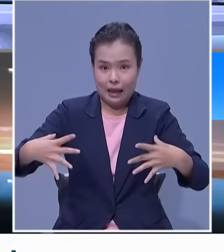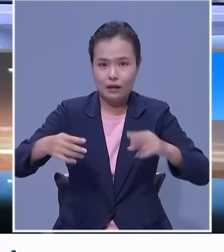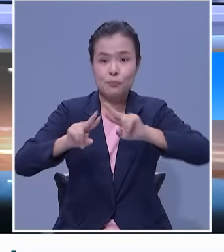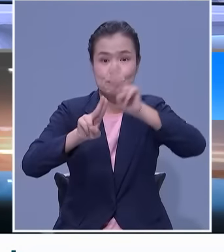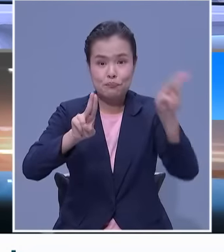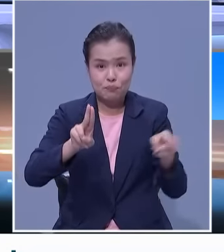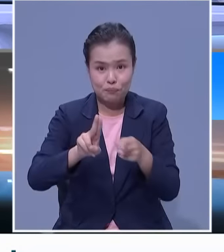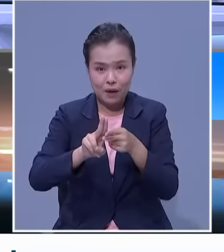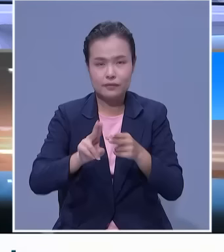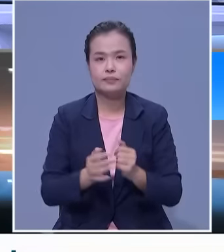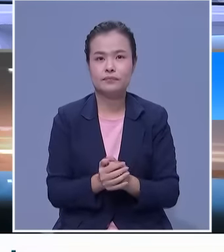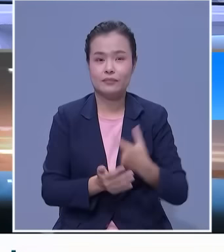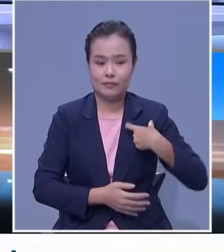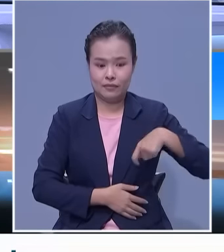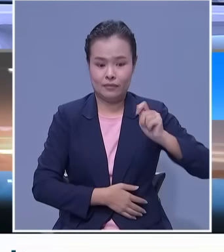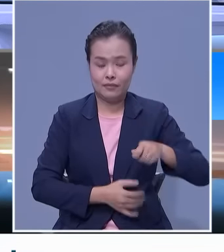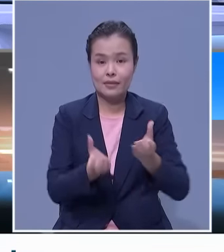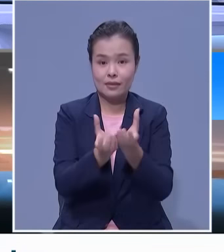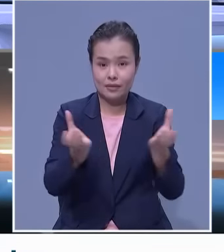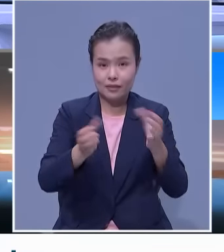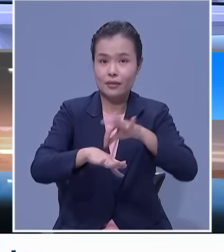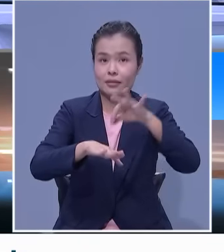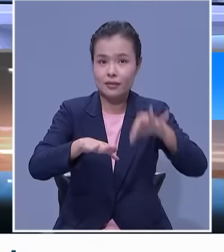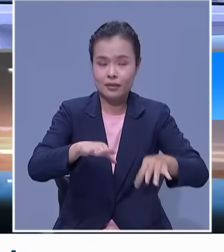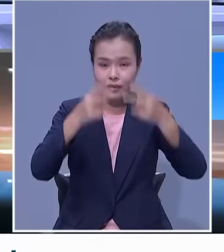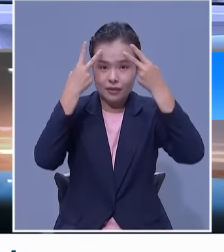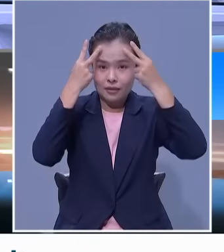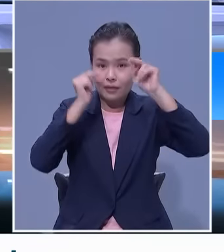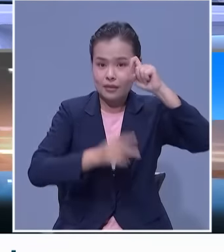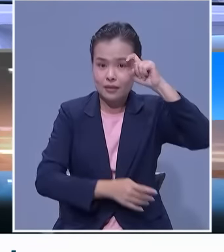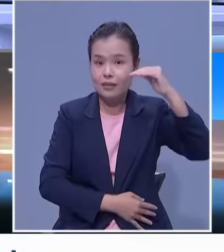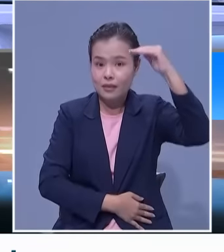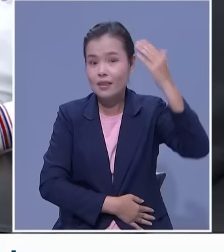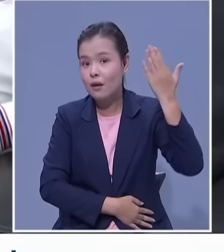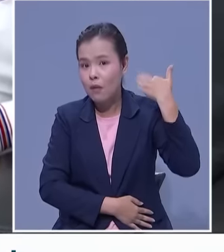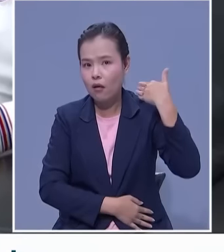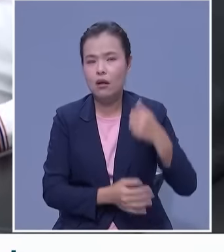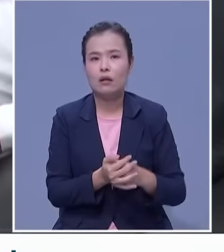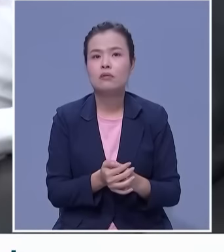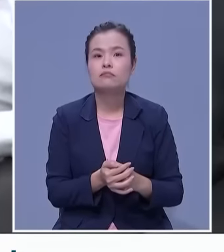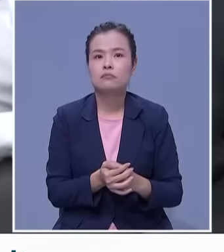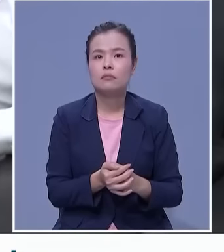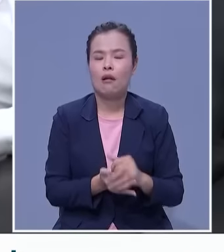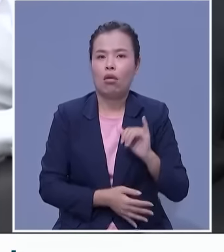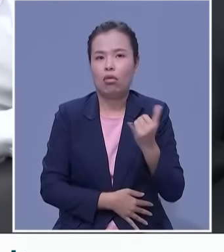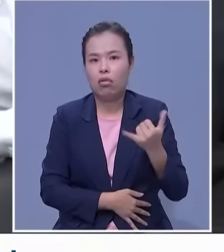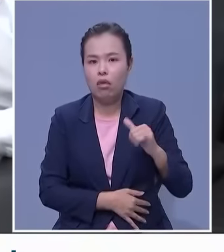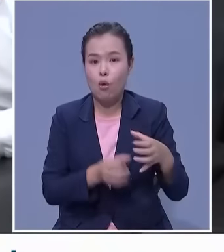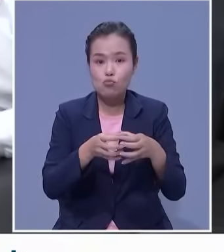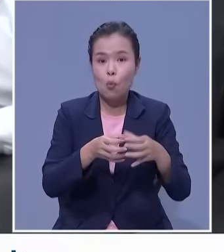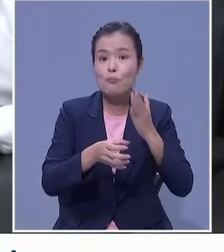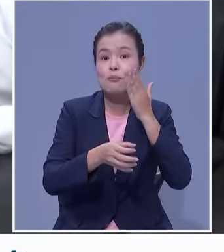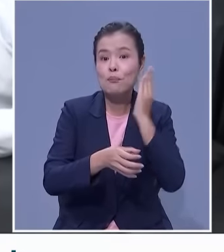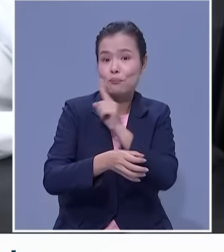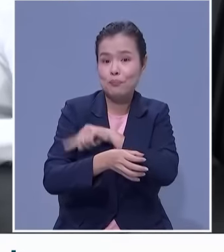ประชารัฐต้องบอกว่าก่อนที่ศาลรัฐธรรมนูญจะตัดสินถอถอนนายกเศรษฐาวศินระส่ำมาตลอดว่ากลุ่มก้อนของร้อยเอกธรรมน